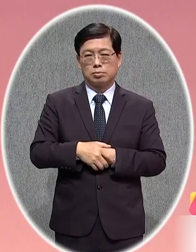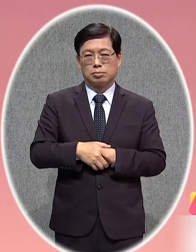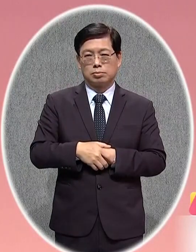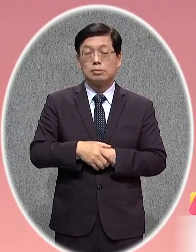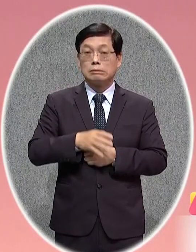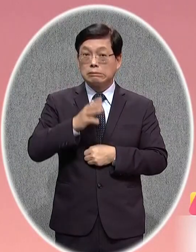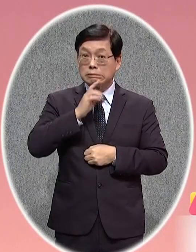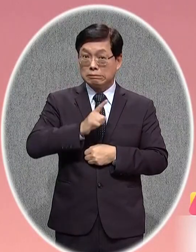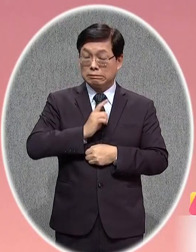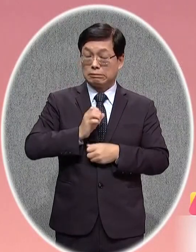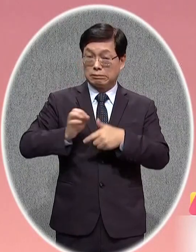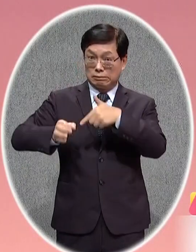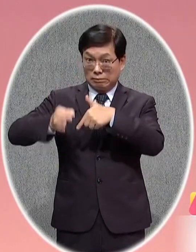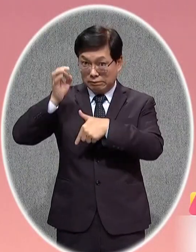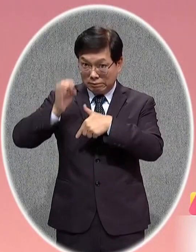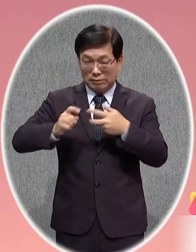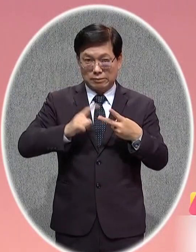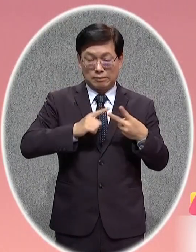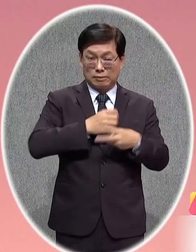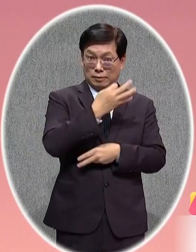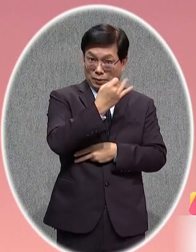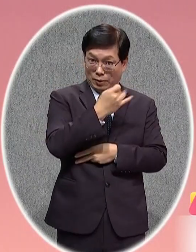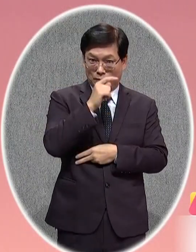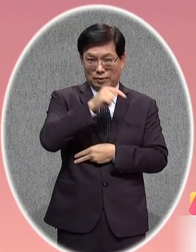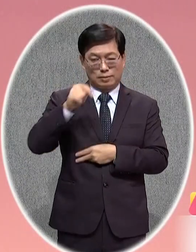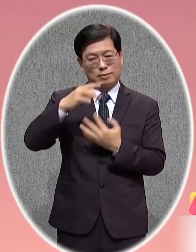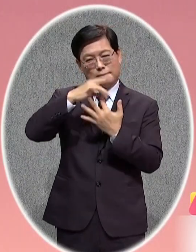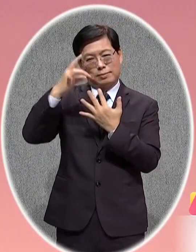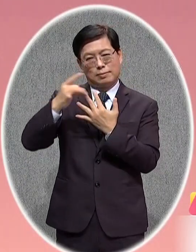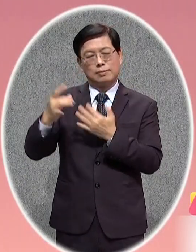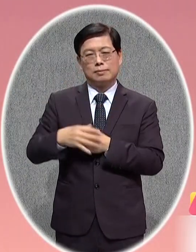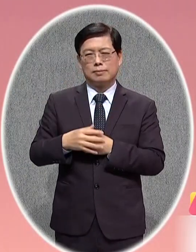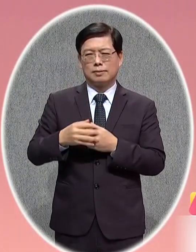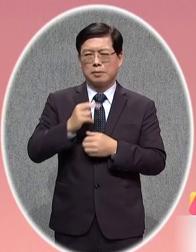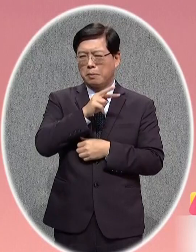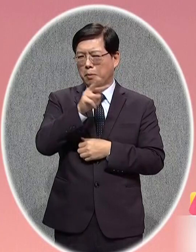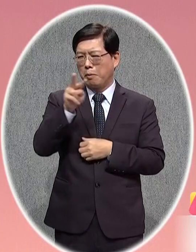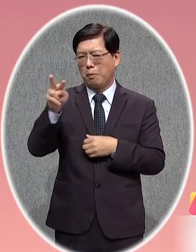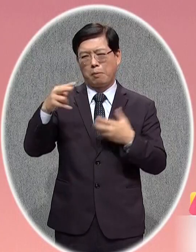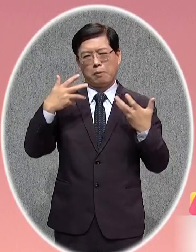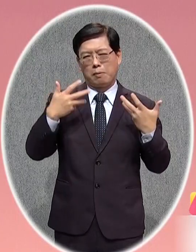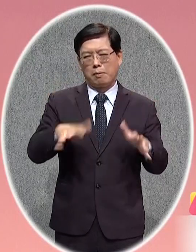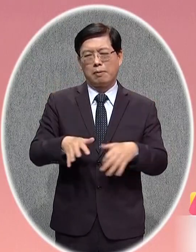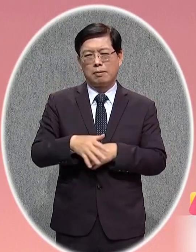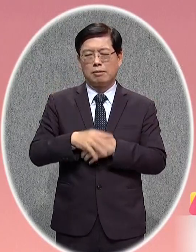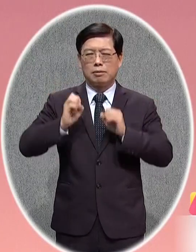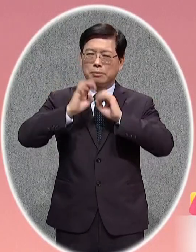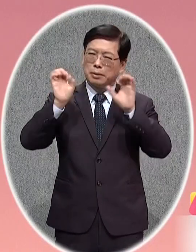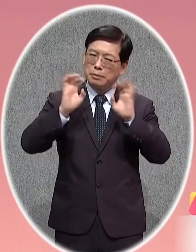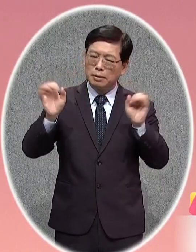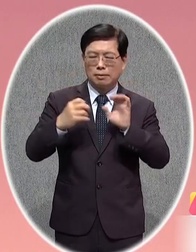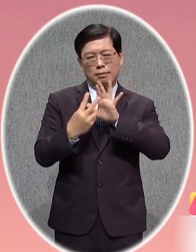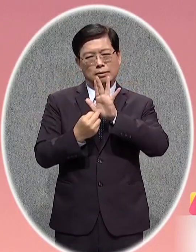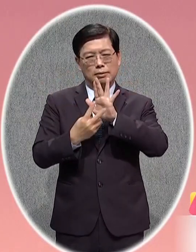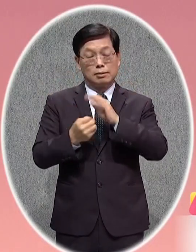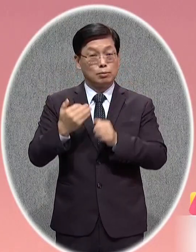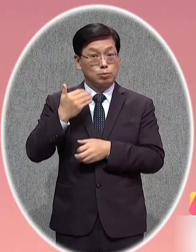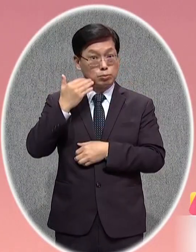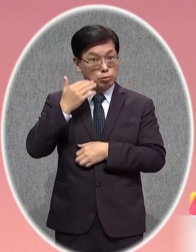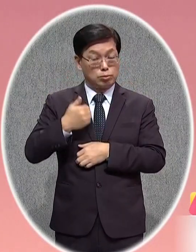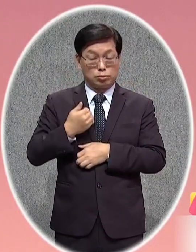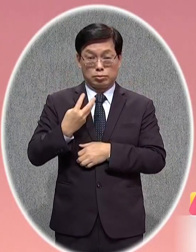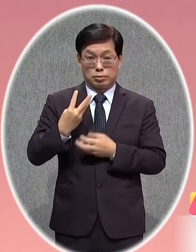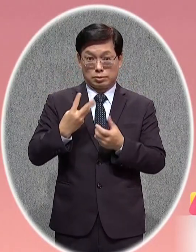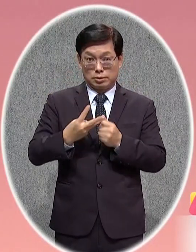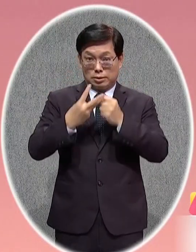个价格与价值的选择。我们看到太多的这个宣传说，如果